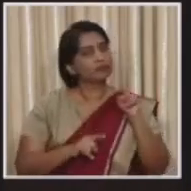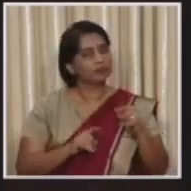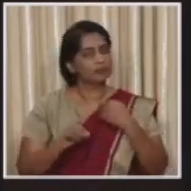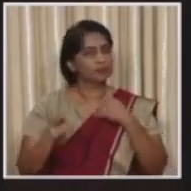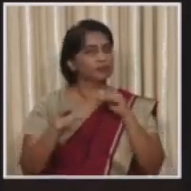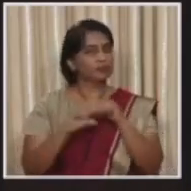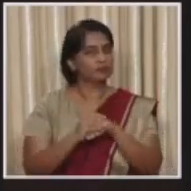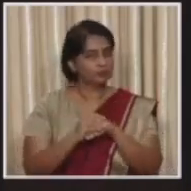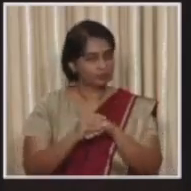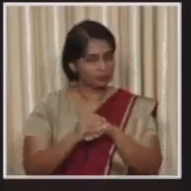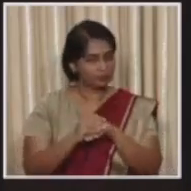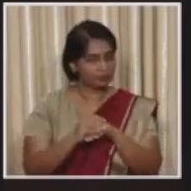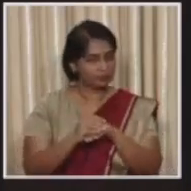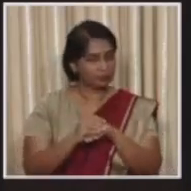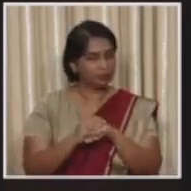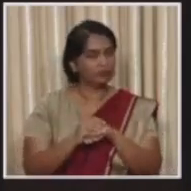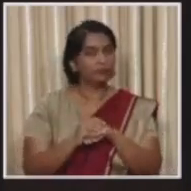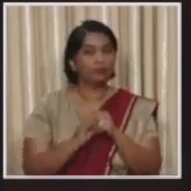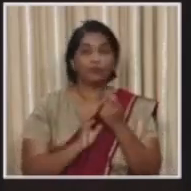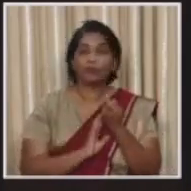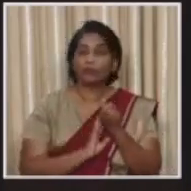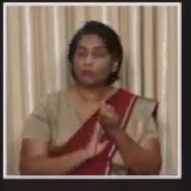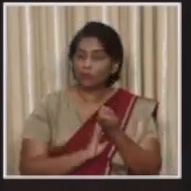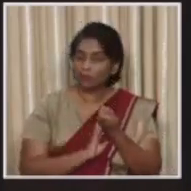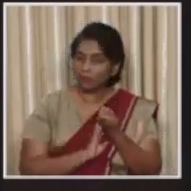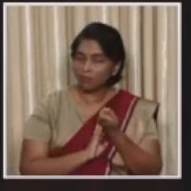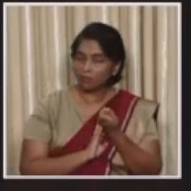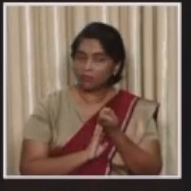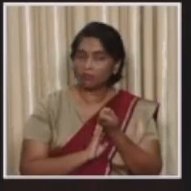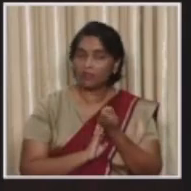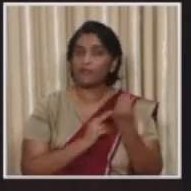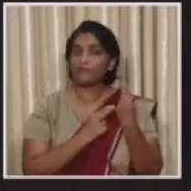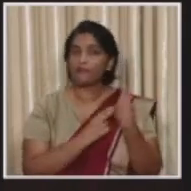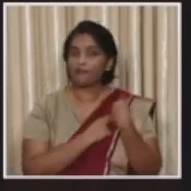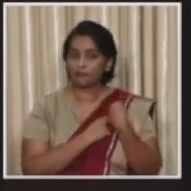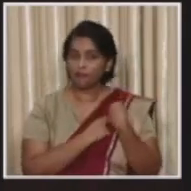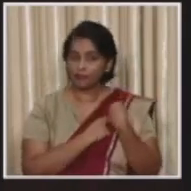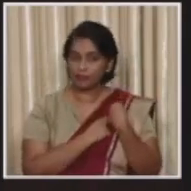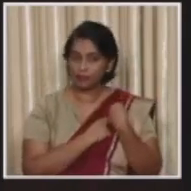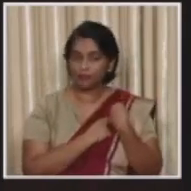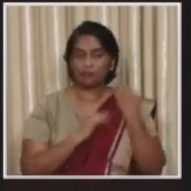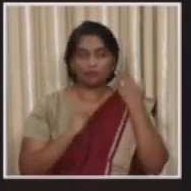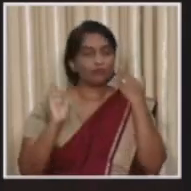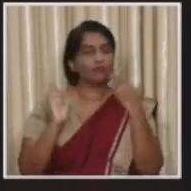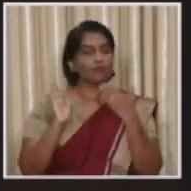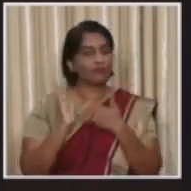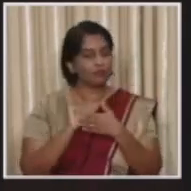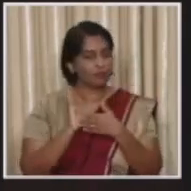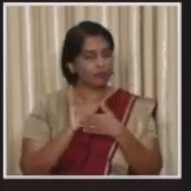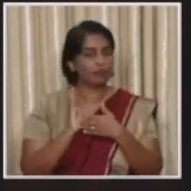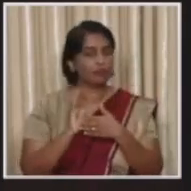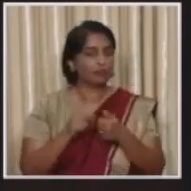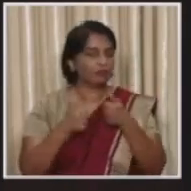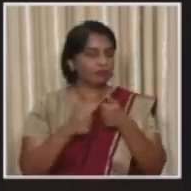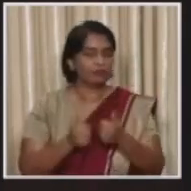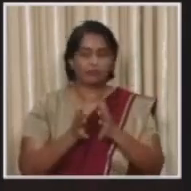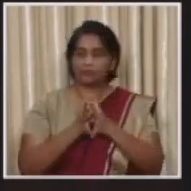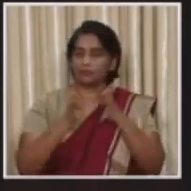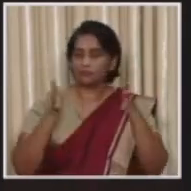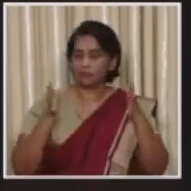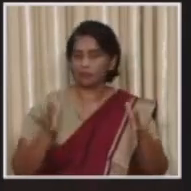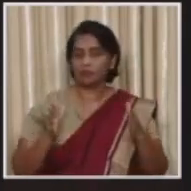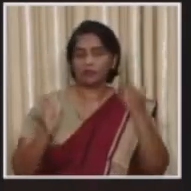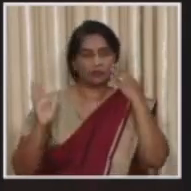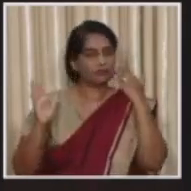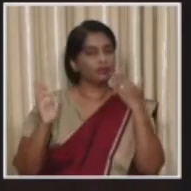පැවරිලා තියෙන මූල්‍ය වගකීම පිළිබඳ වඩා පුළුල්